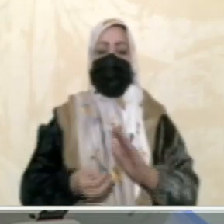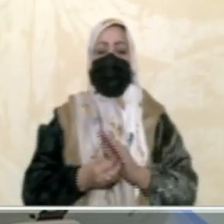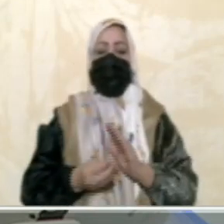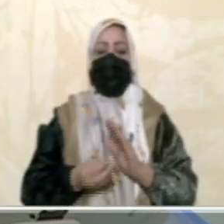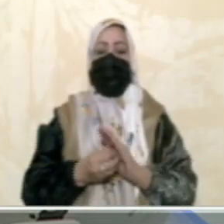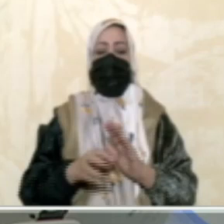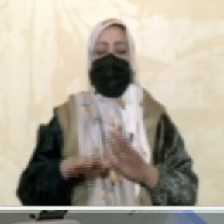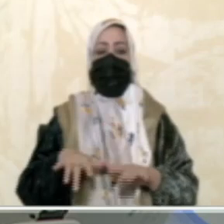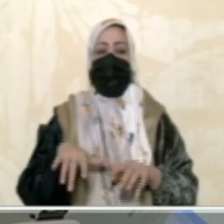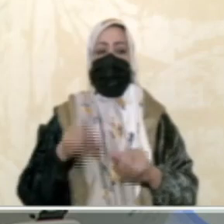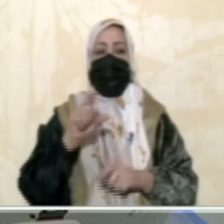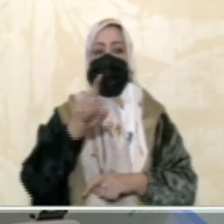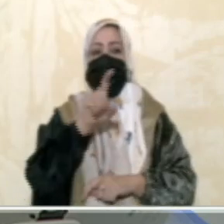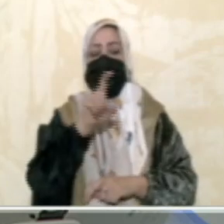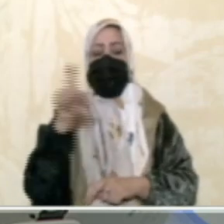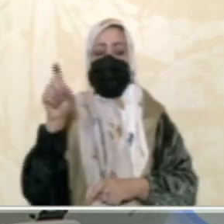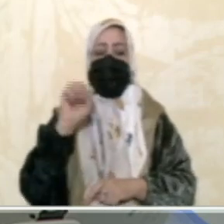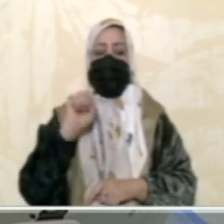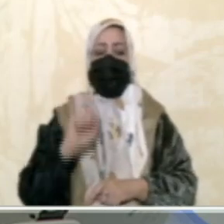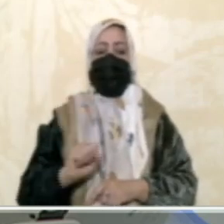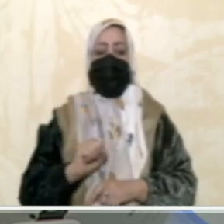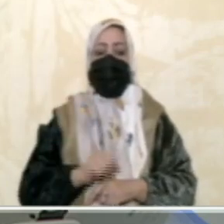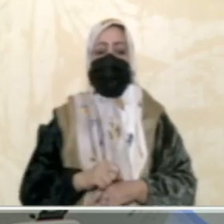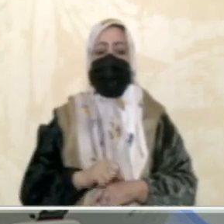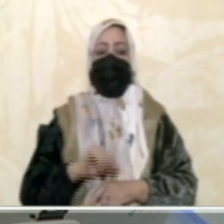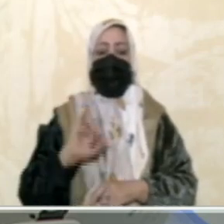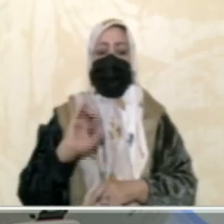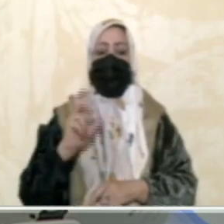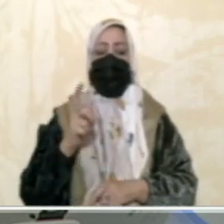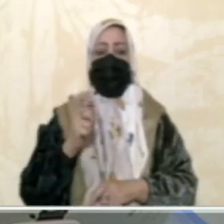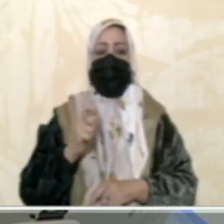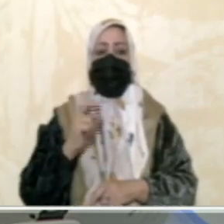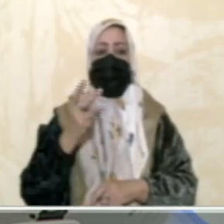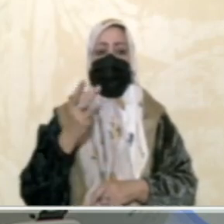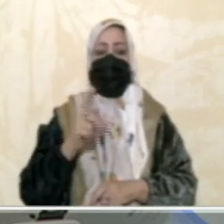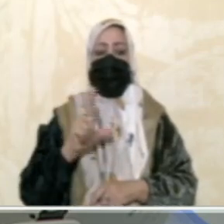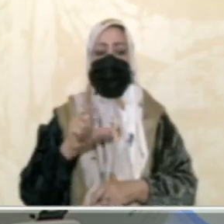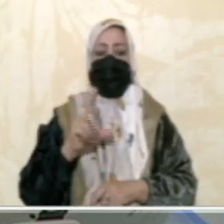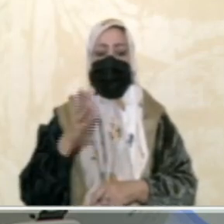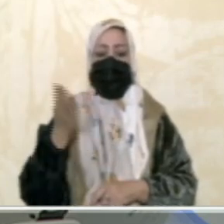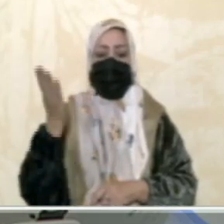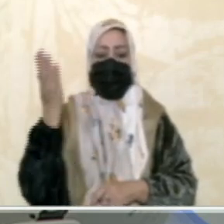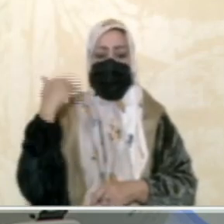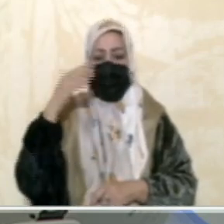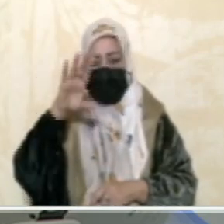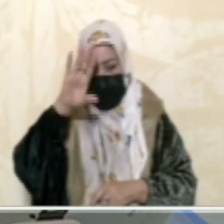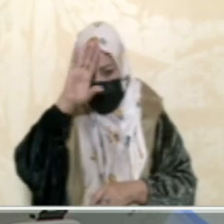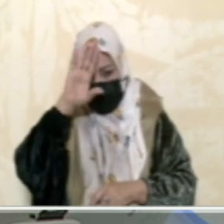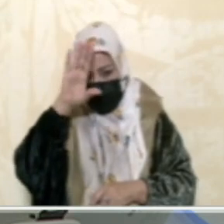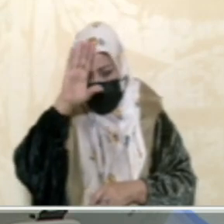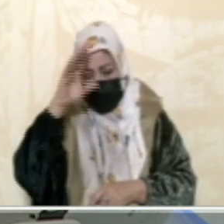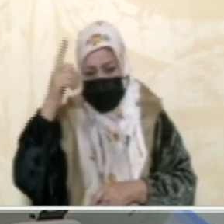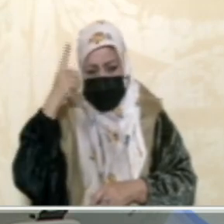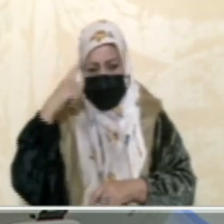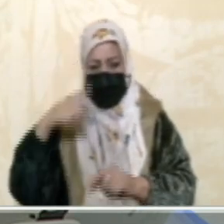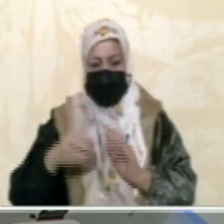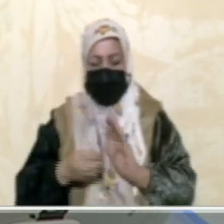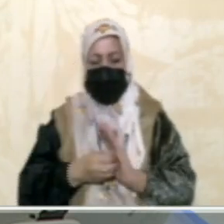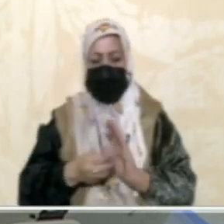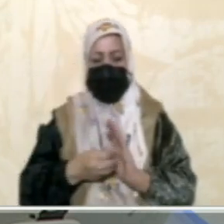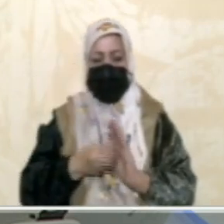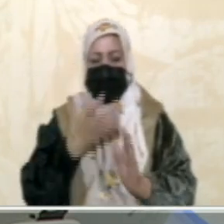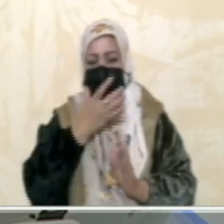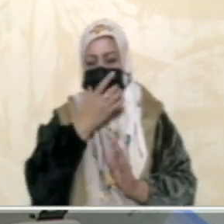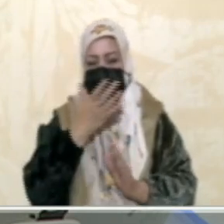السيد محمد بن علي سنوسي قبل ان يلغيها نظام القذافي الشيخ